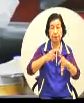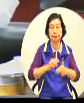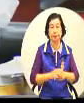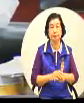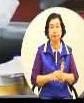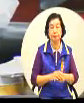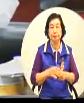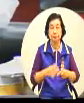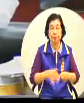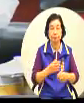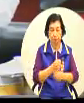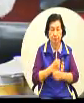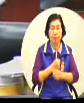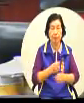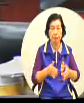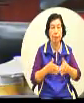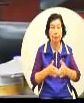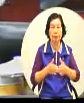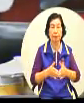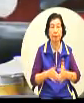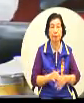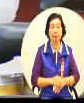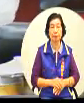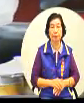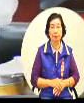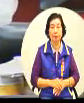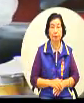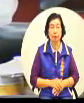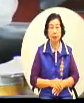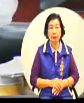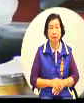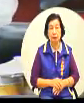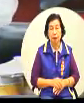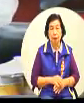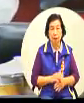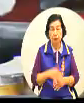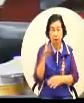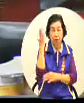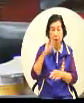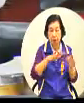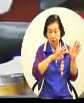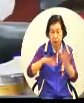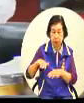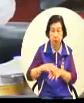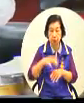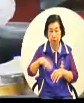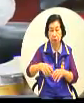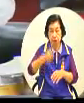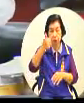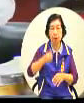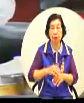多注意。政风处处长有没有？政风处处长